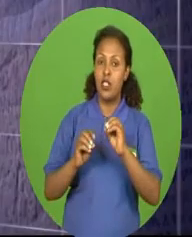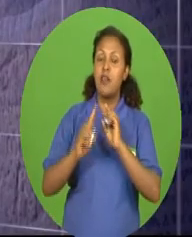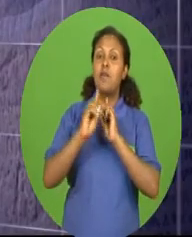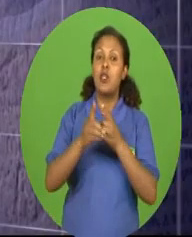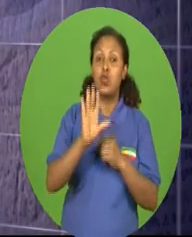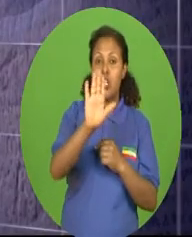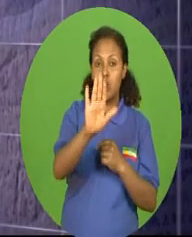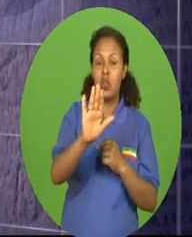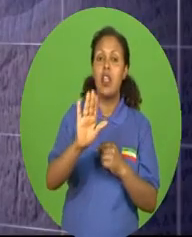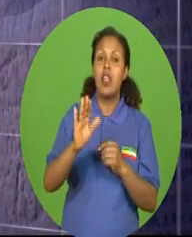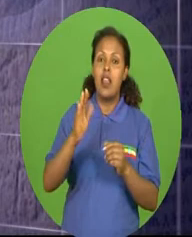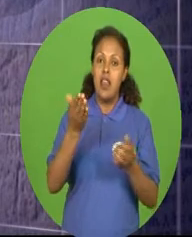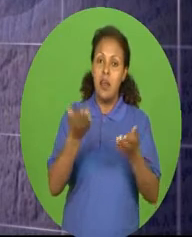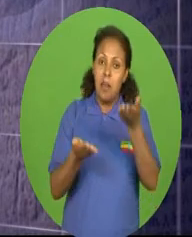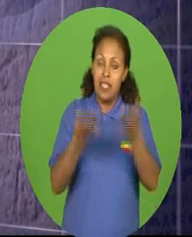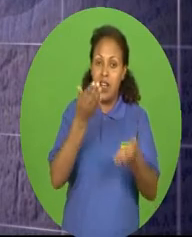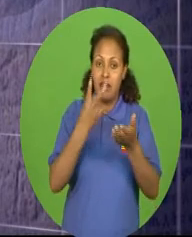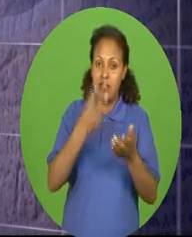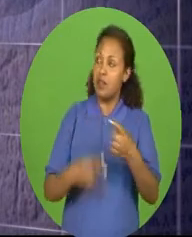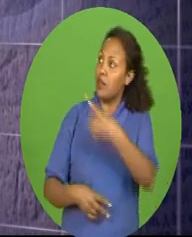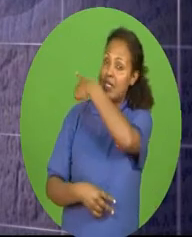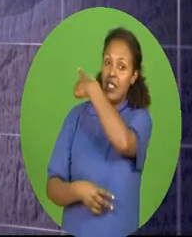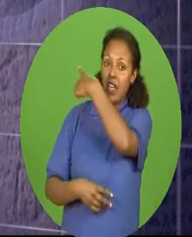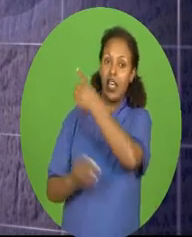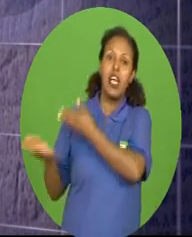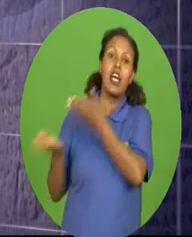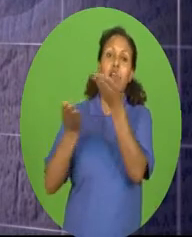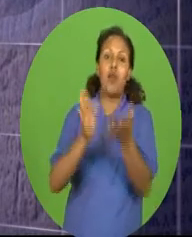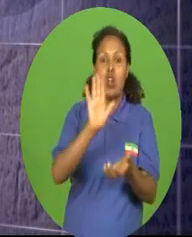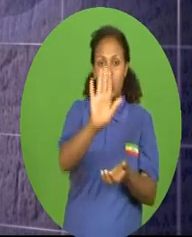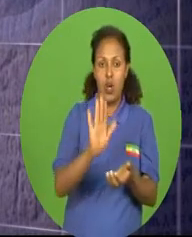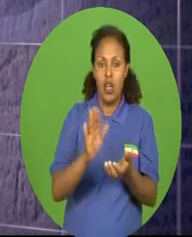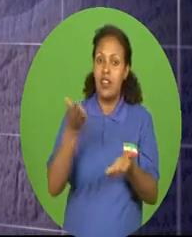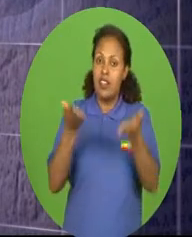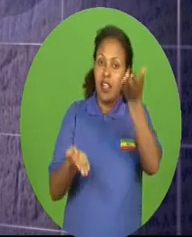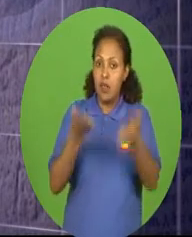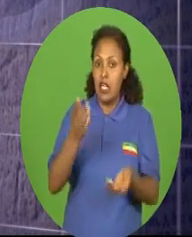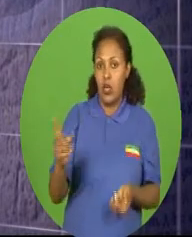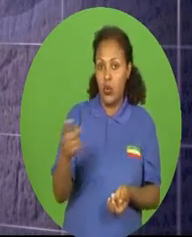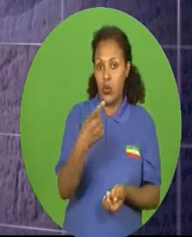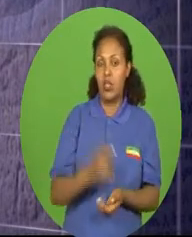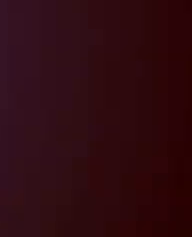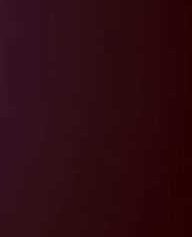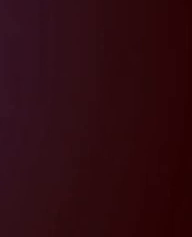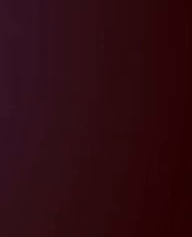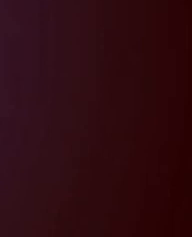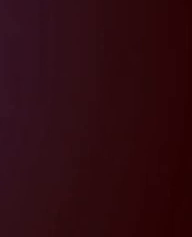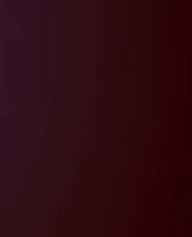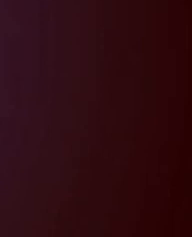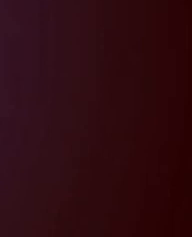ተማሪዎች መልሶቻችሁን ለማመሳከር ትችሉ ዘንድ በመስል ማሳያው ላይ ቀርበውላችኋል እንድታመሳክሩ ይሁን።